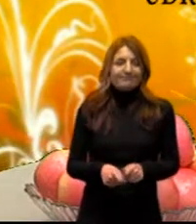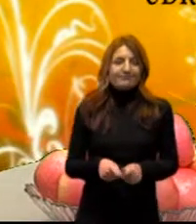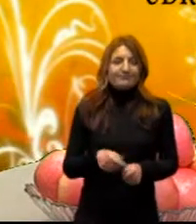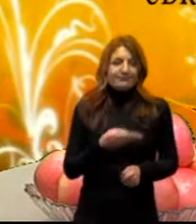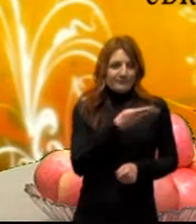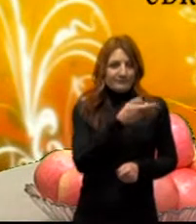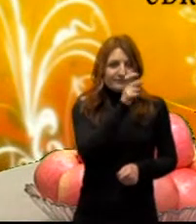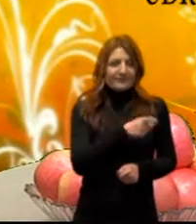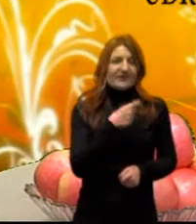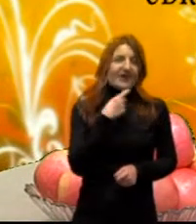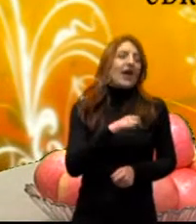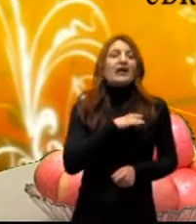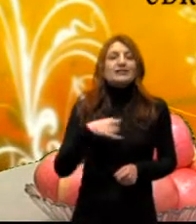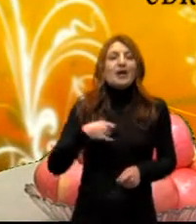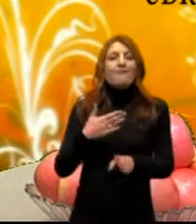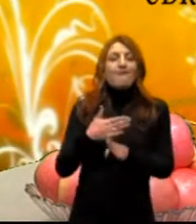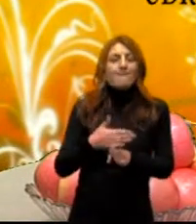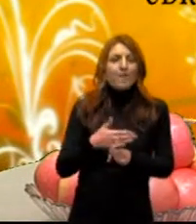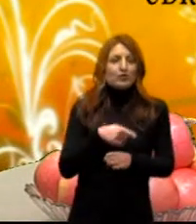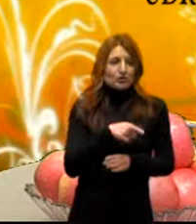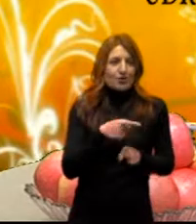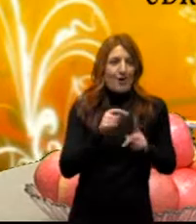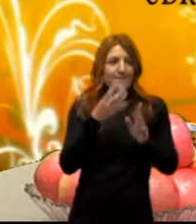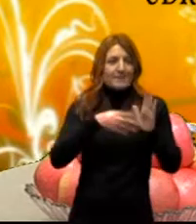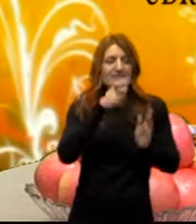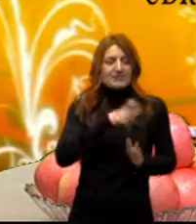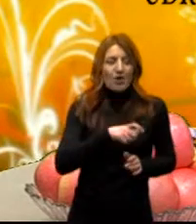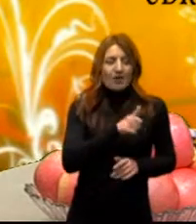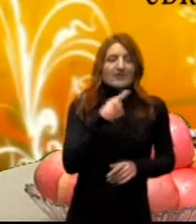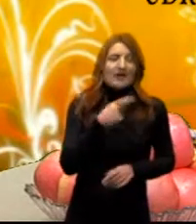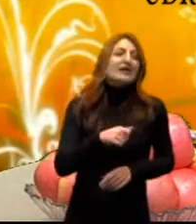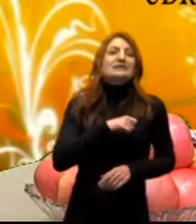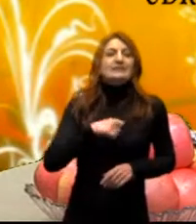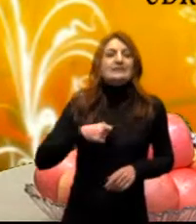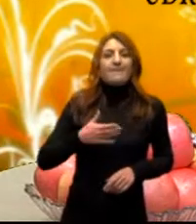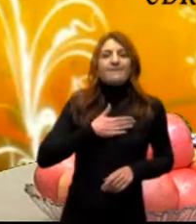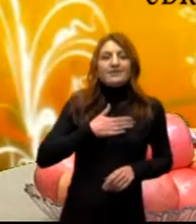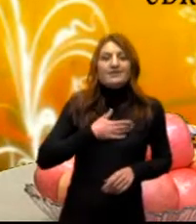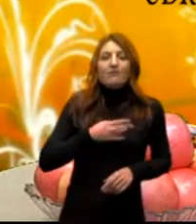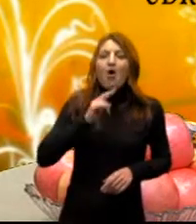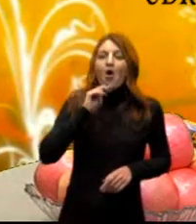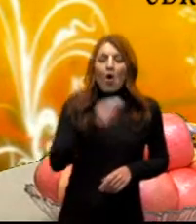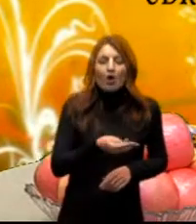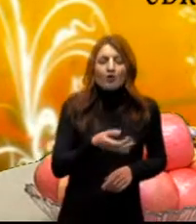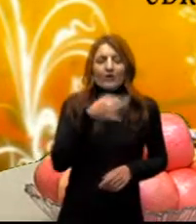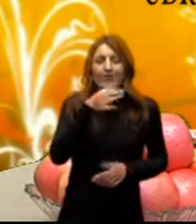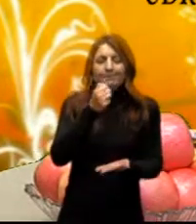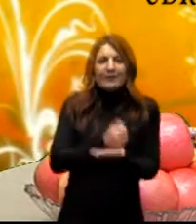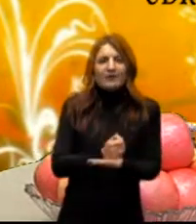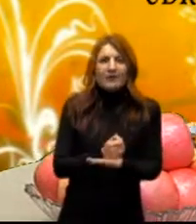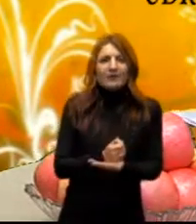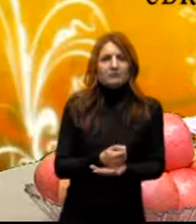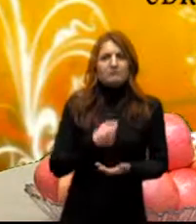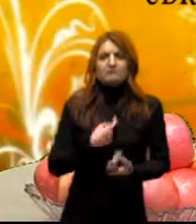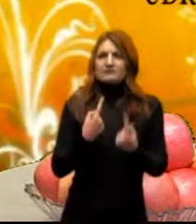rekli, samo pomoć kod psihologa. Ste rekli, sam sebi odgovarati na neka pitanja, postaviti se